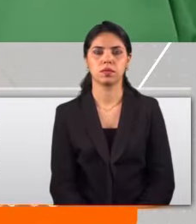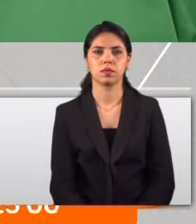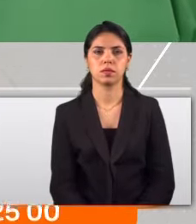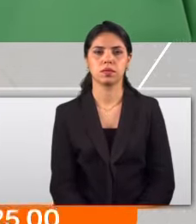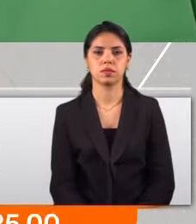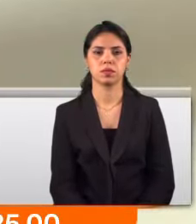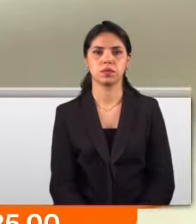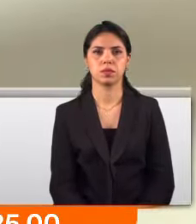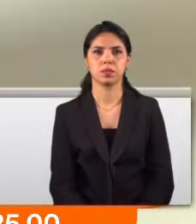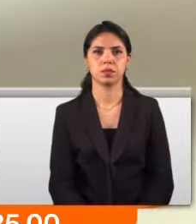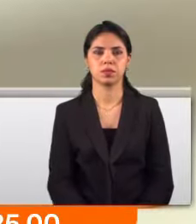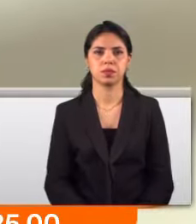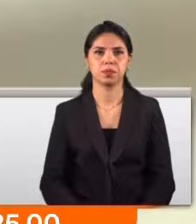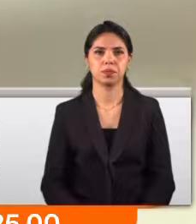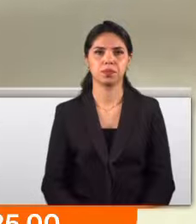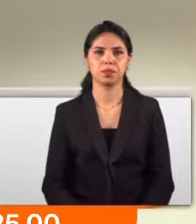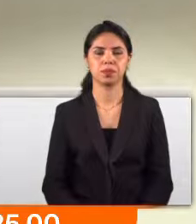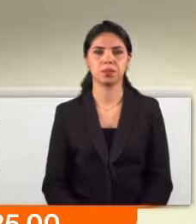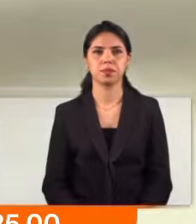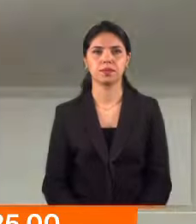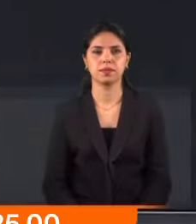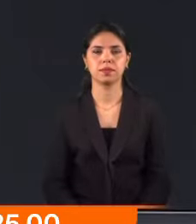kontrolünde almak lazım.